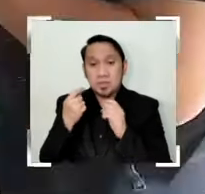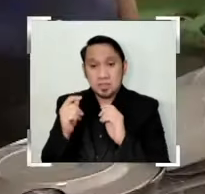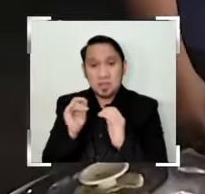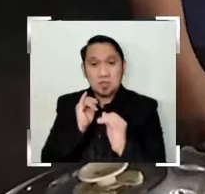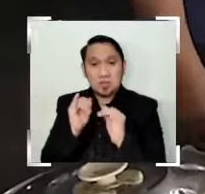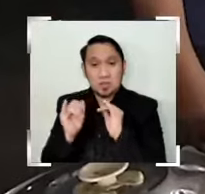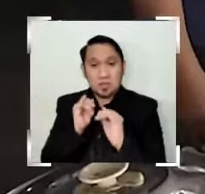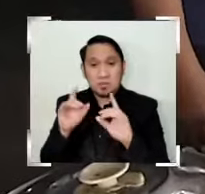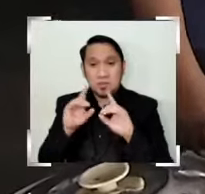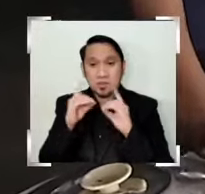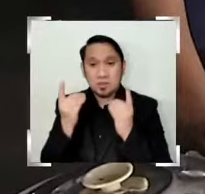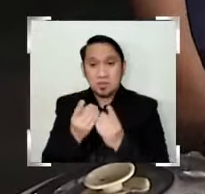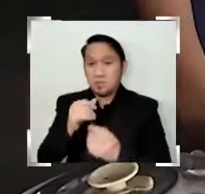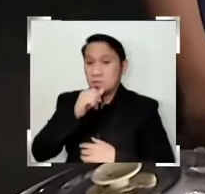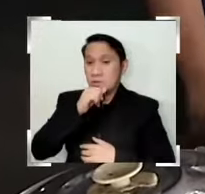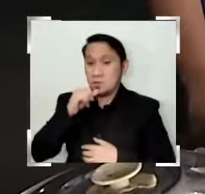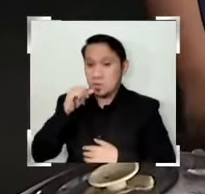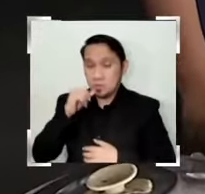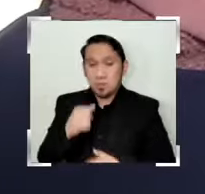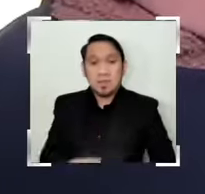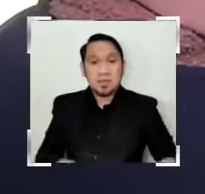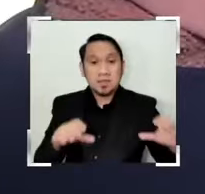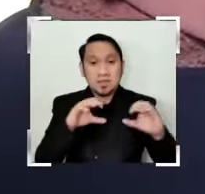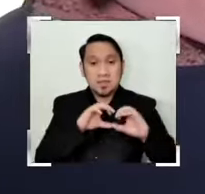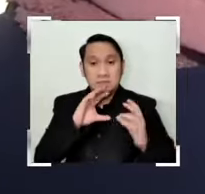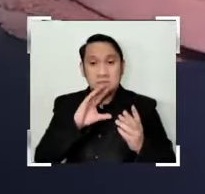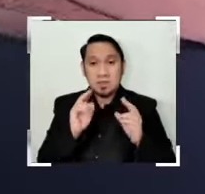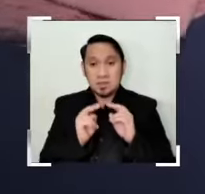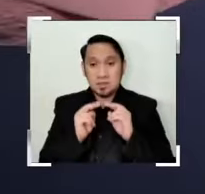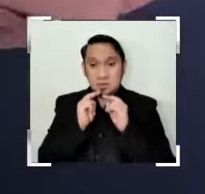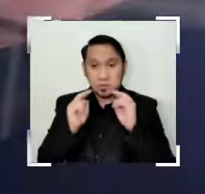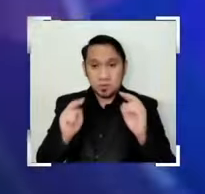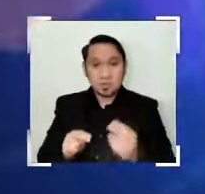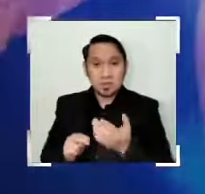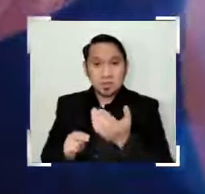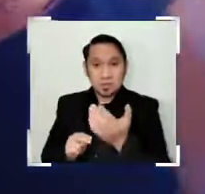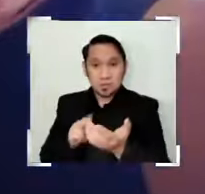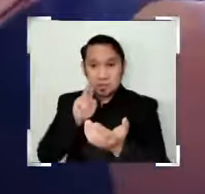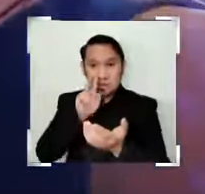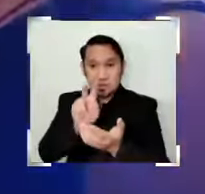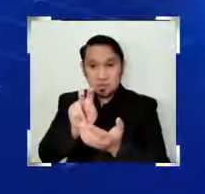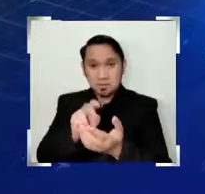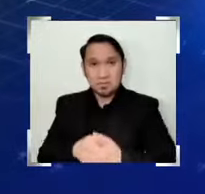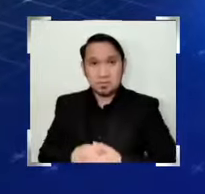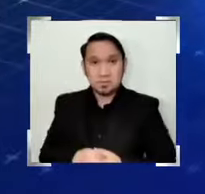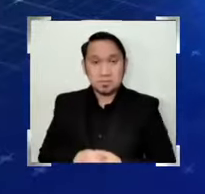MITA. Para sa GMA Integrated News, Bernadette Reyes ang inyong saksi.